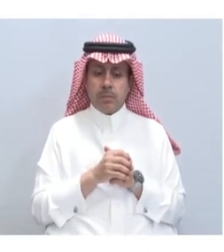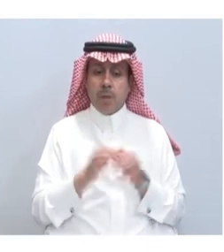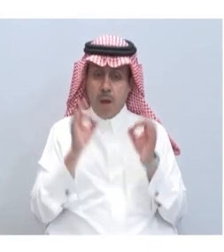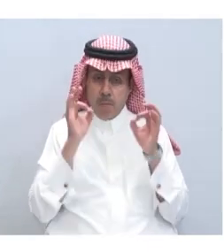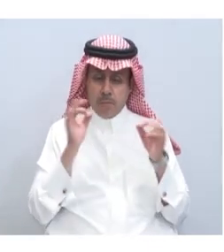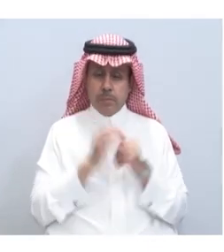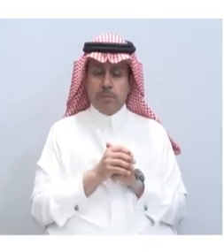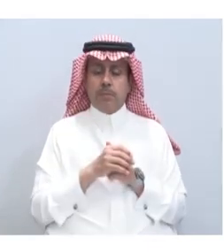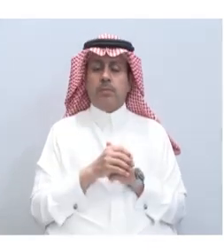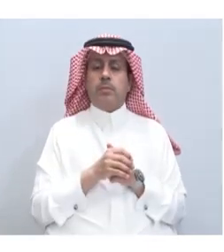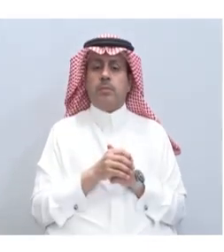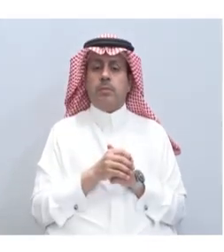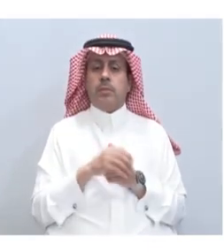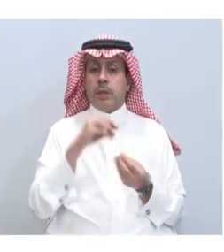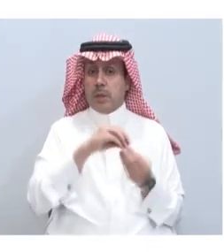هذه التقنيات